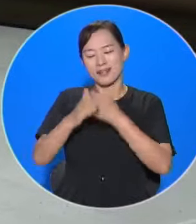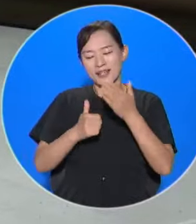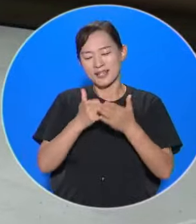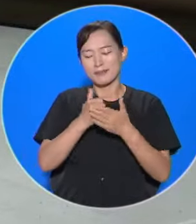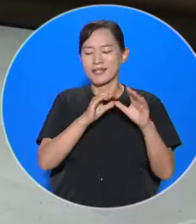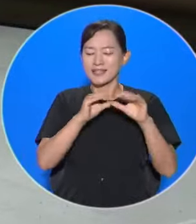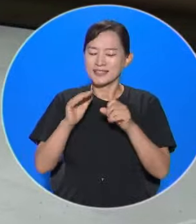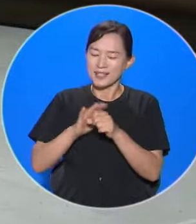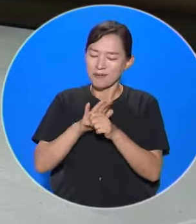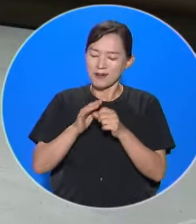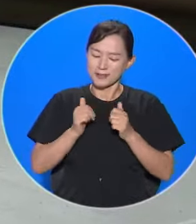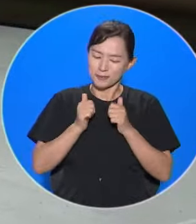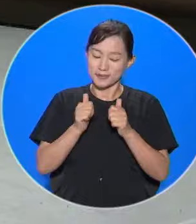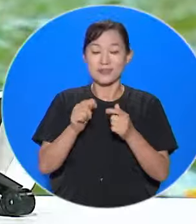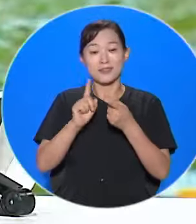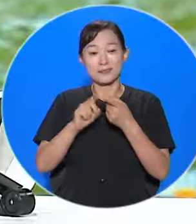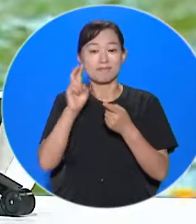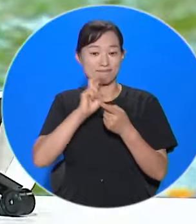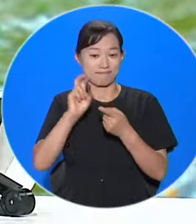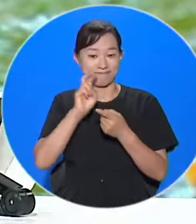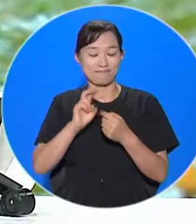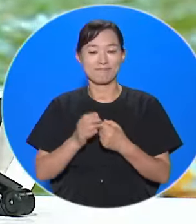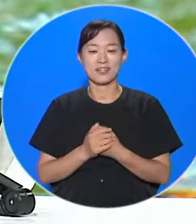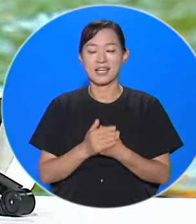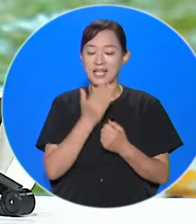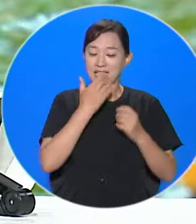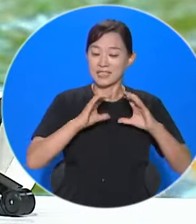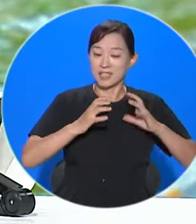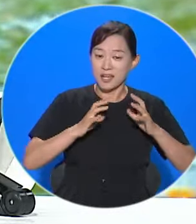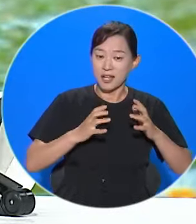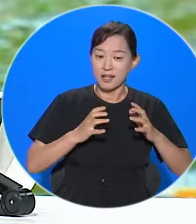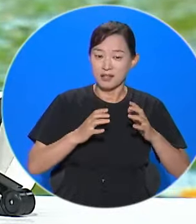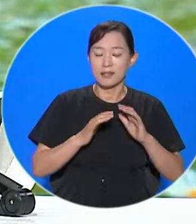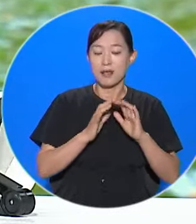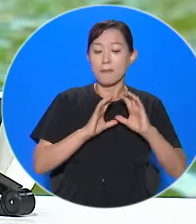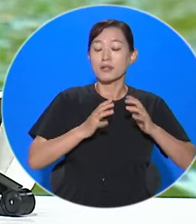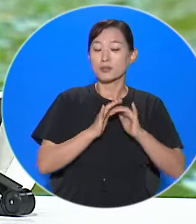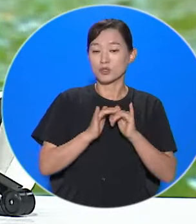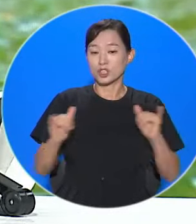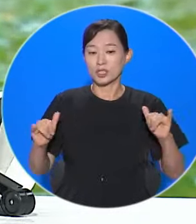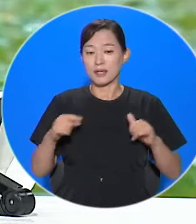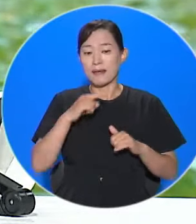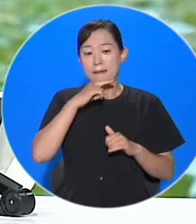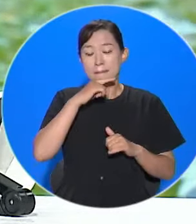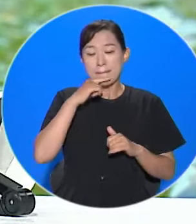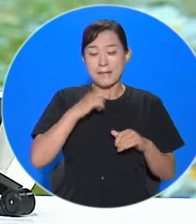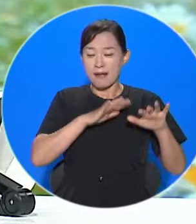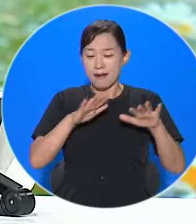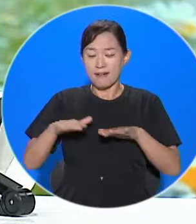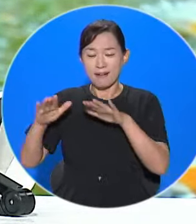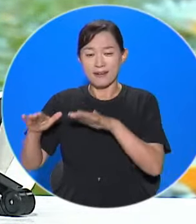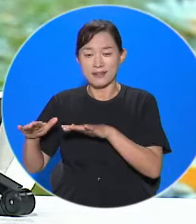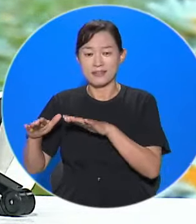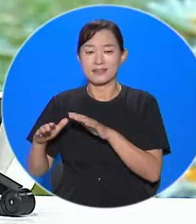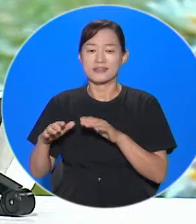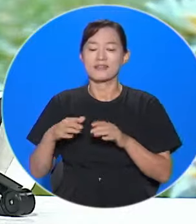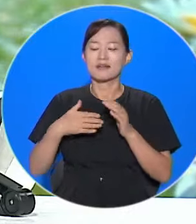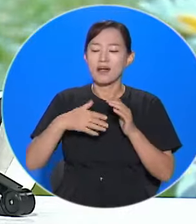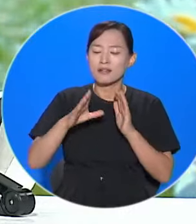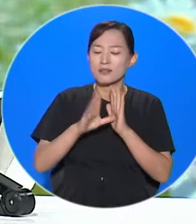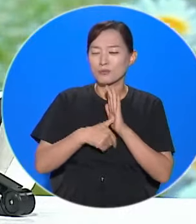인자와 성실을 노래합니다. 이스라엘 백성들이 홍해를 건넜을 때 모세와 미리암도 하나님께